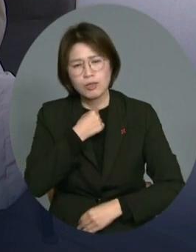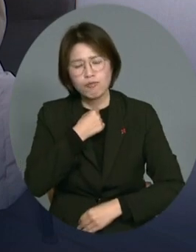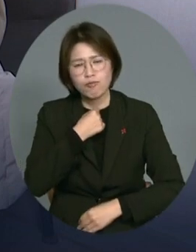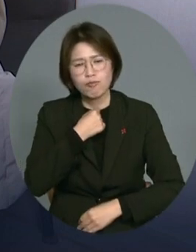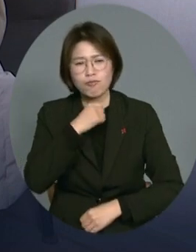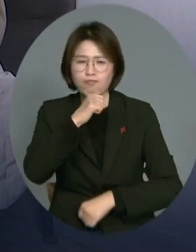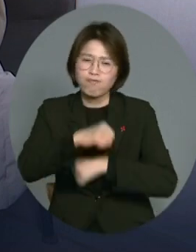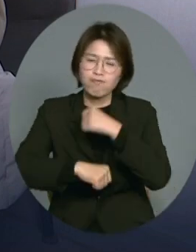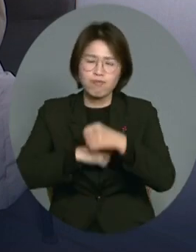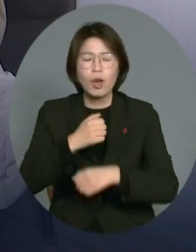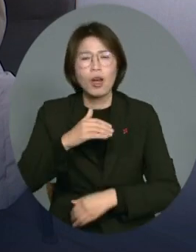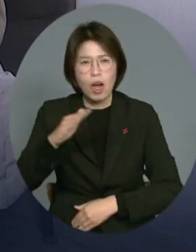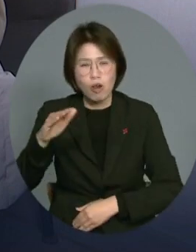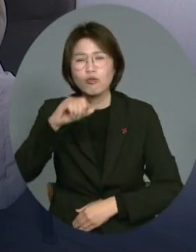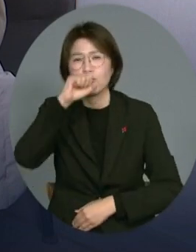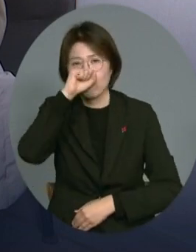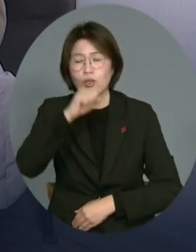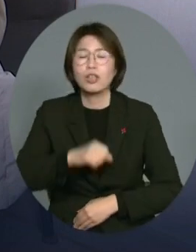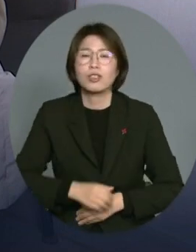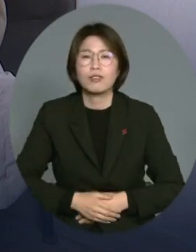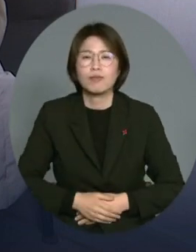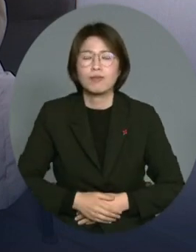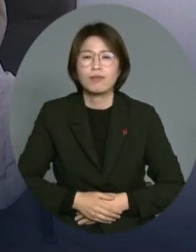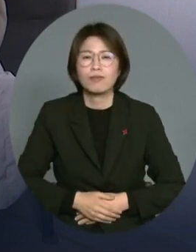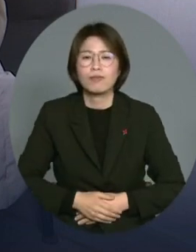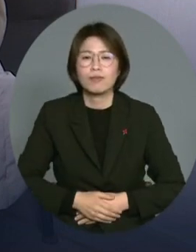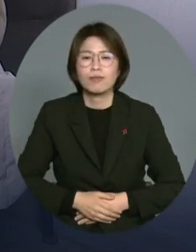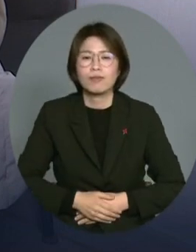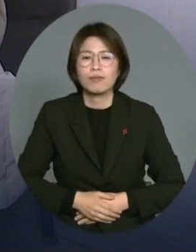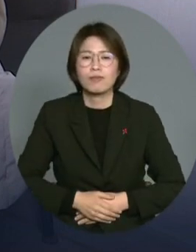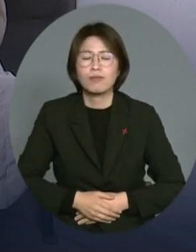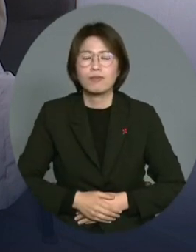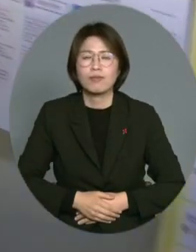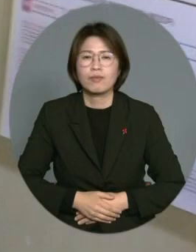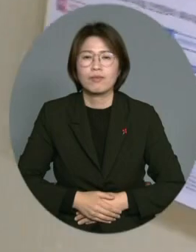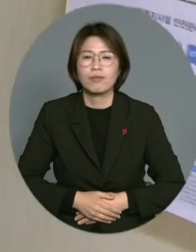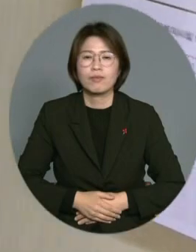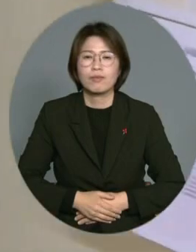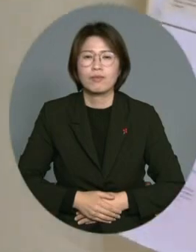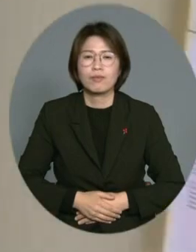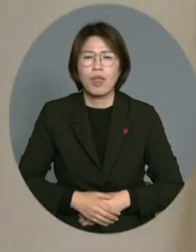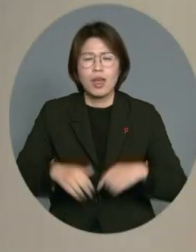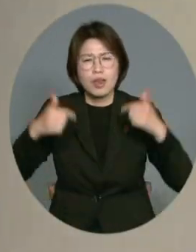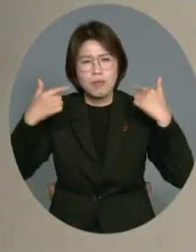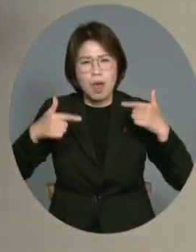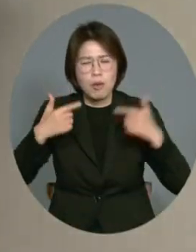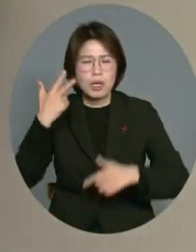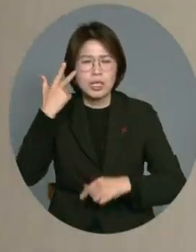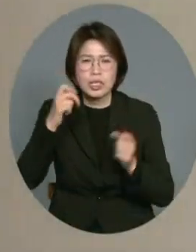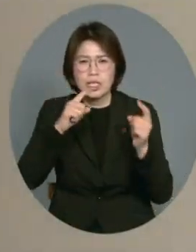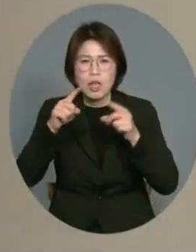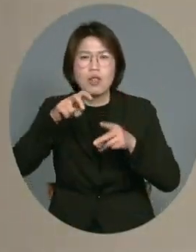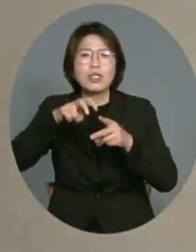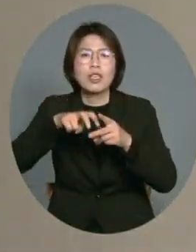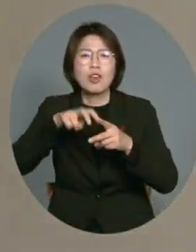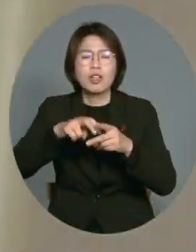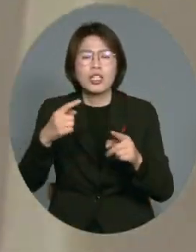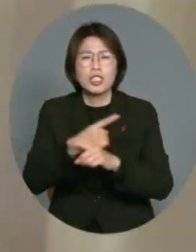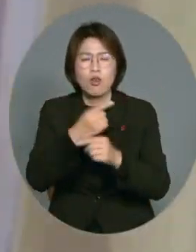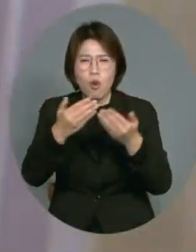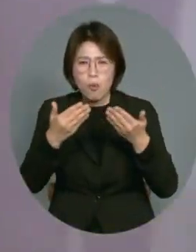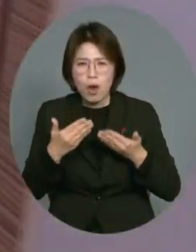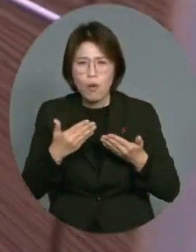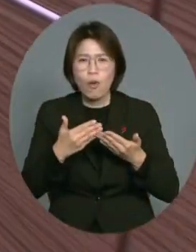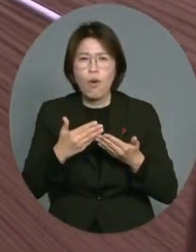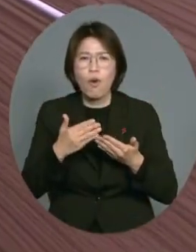보고 싶다면 또 보여주고 이래 하시니까 그게 좋더라고요. 매일 정신재활센터에서 치료받고 하루